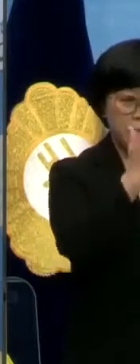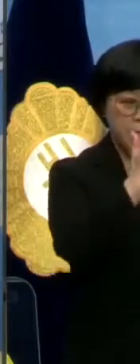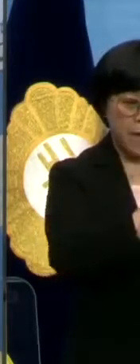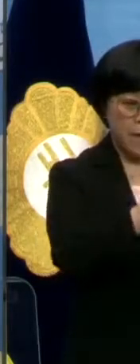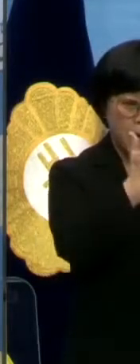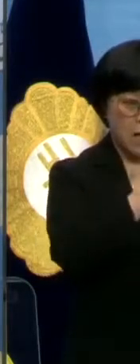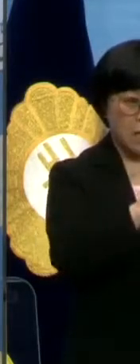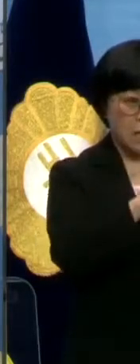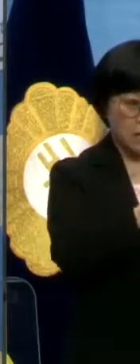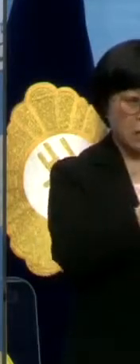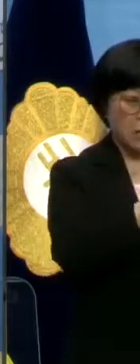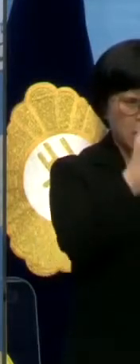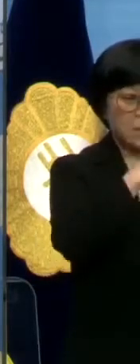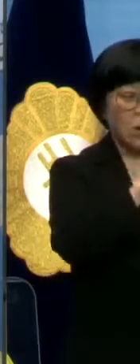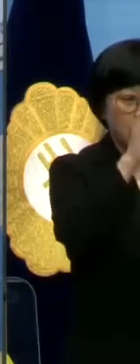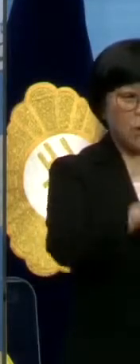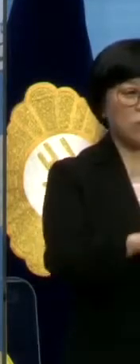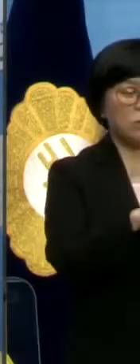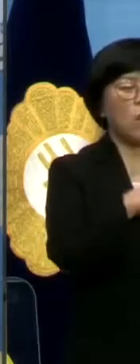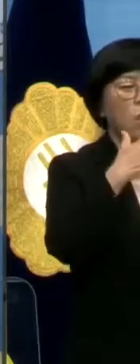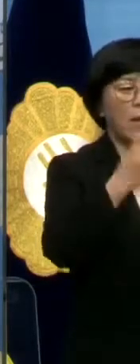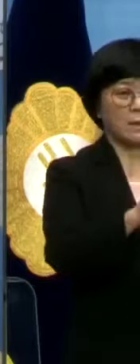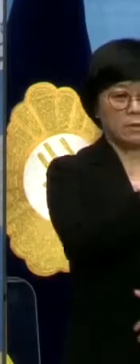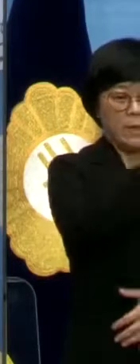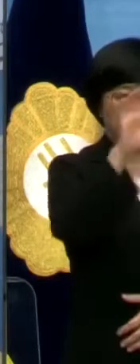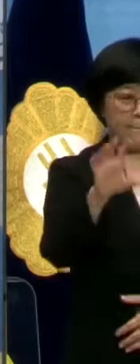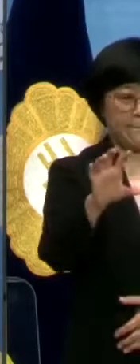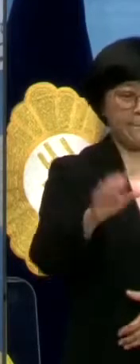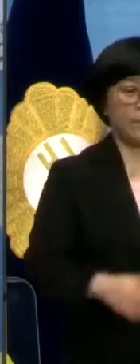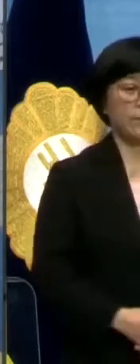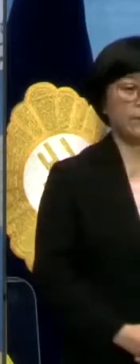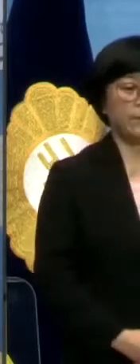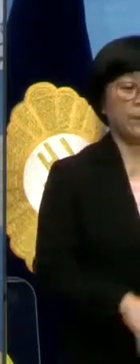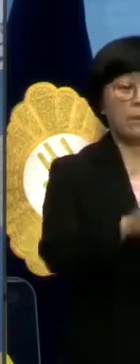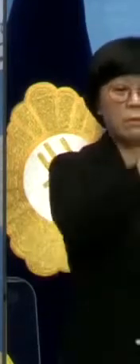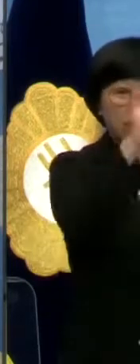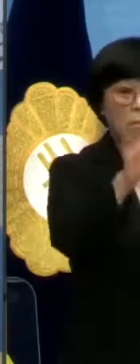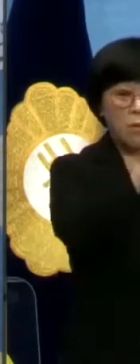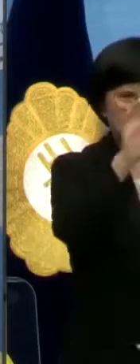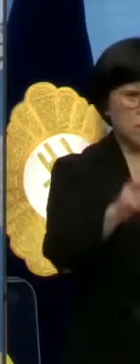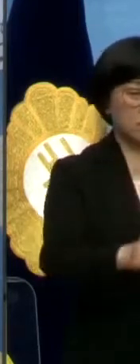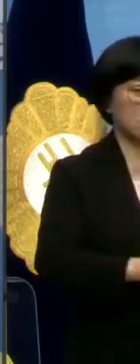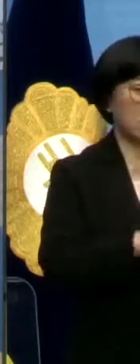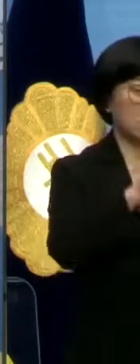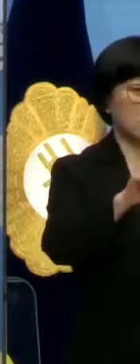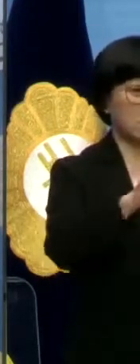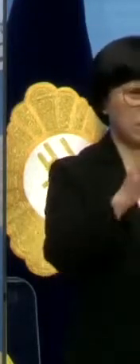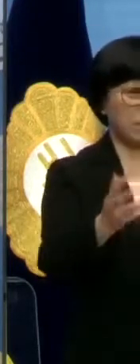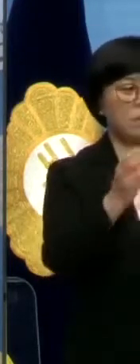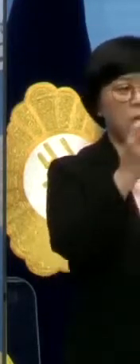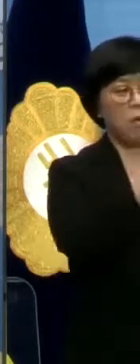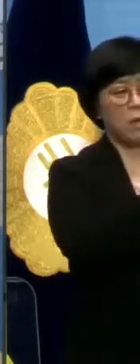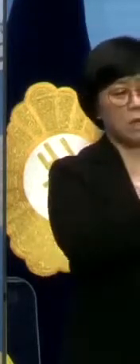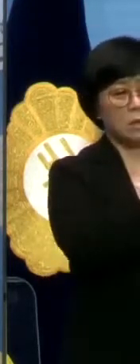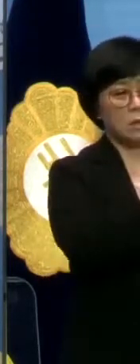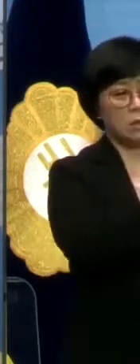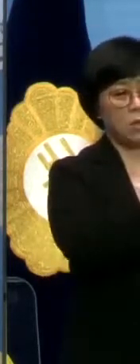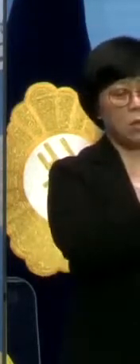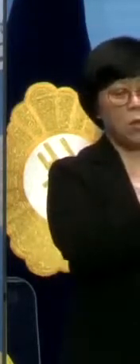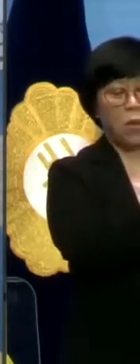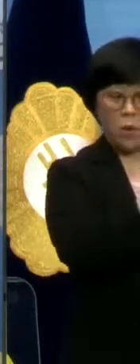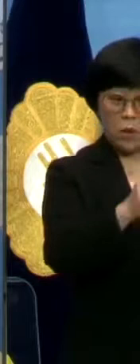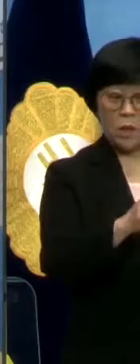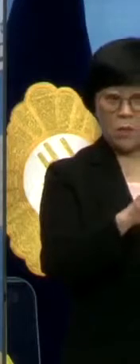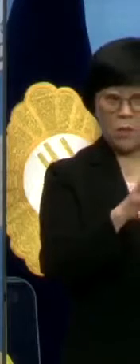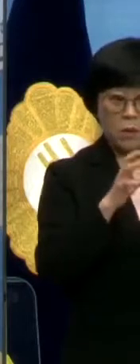이천 냉동창고 화재 사건의 판박이었습니다. 반복되는 산재 사망은 지금의 법과 제도에서 전혀